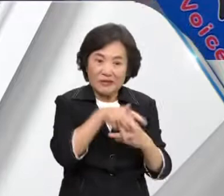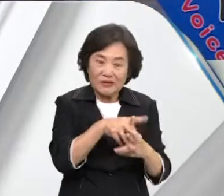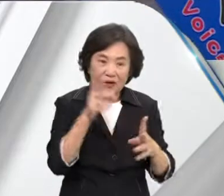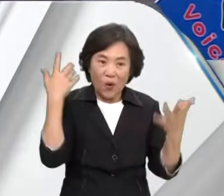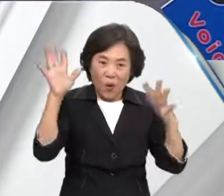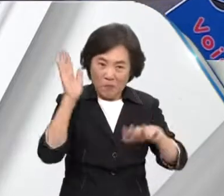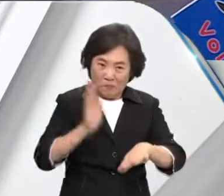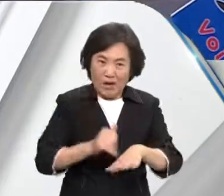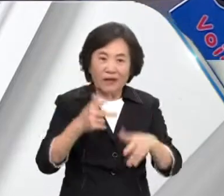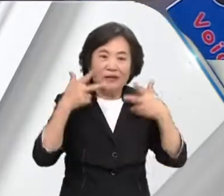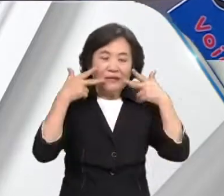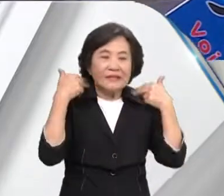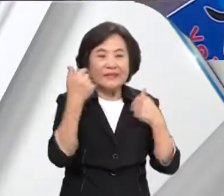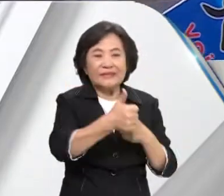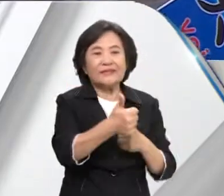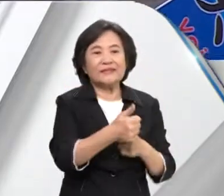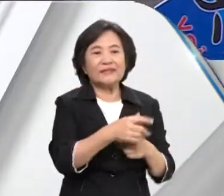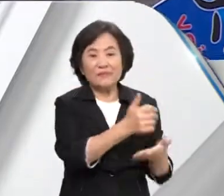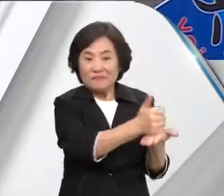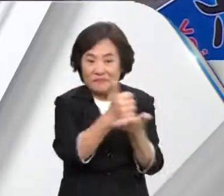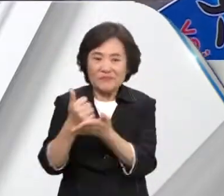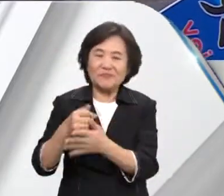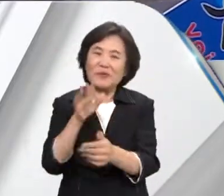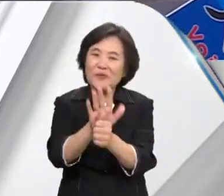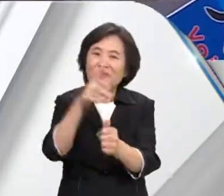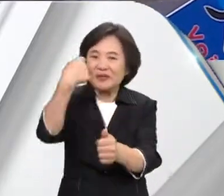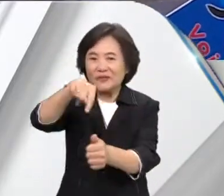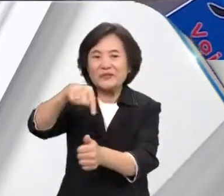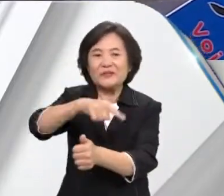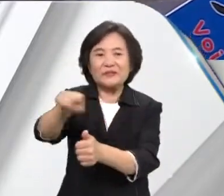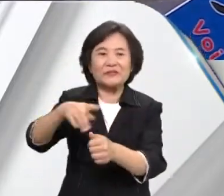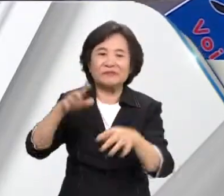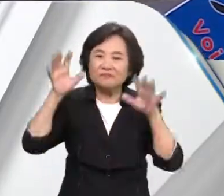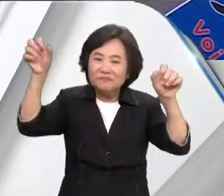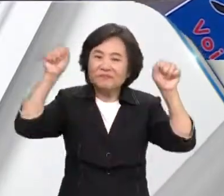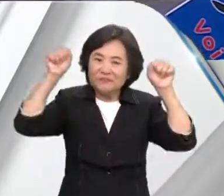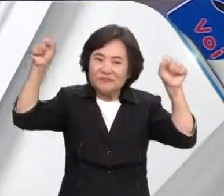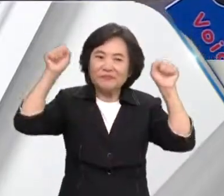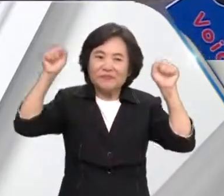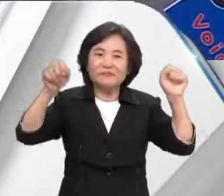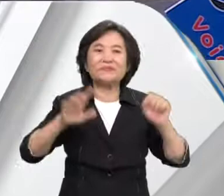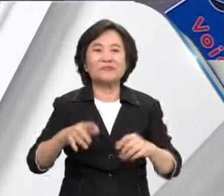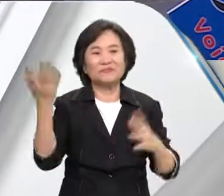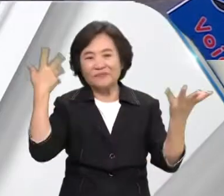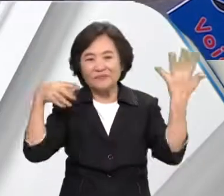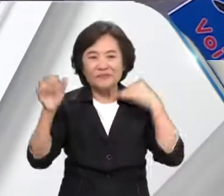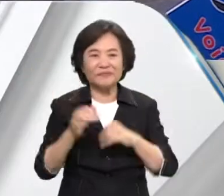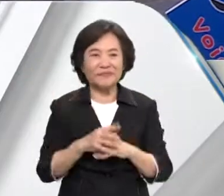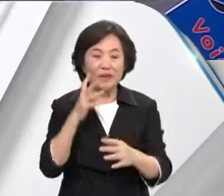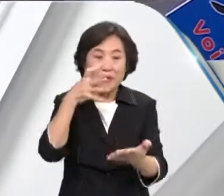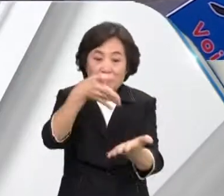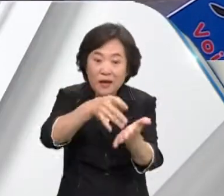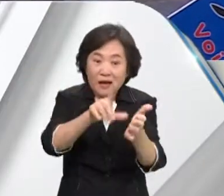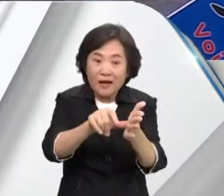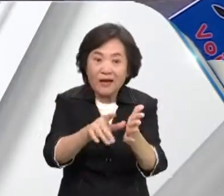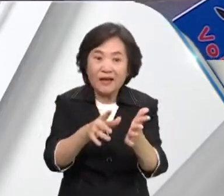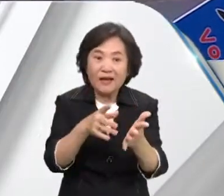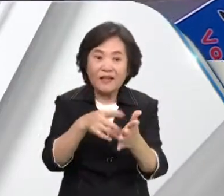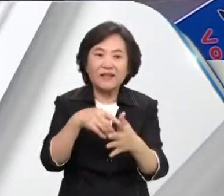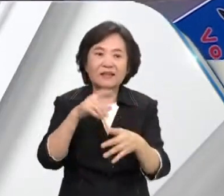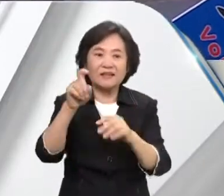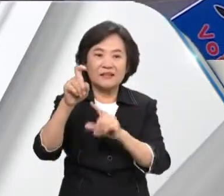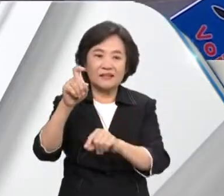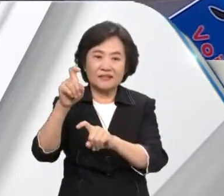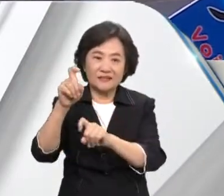氧天王的潘若迪哈，来带动大家哈去唱，让大家跳个够。那报名的时间呢，我们是